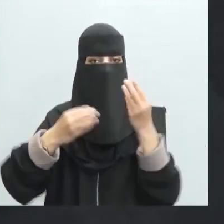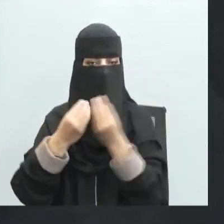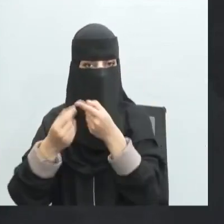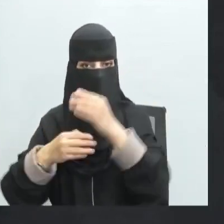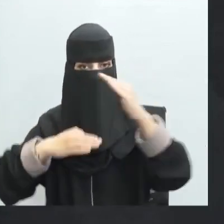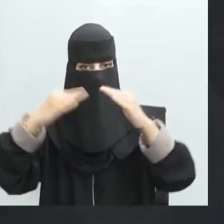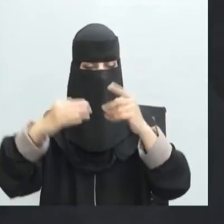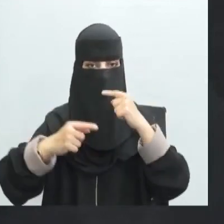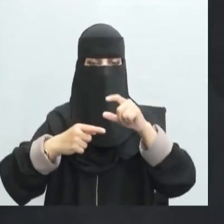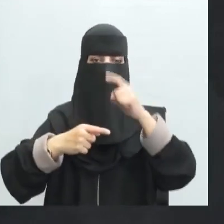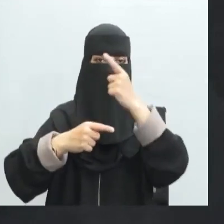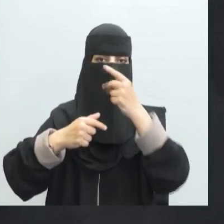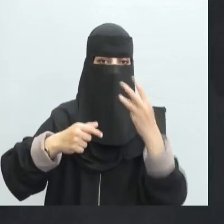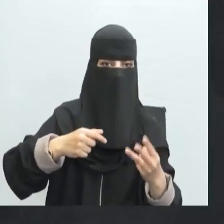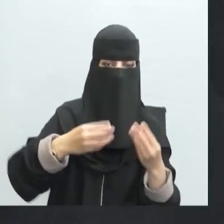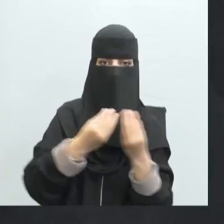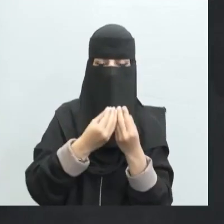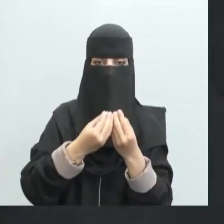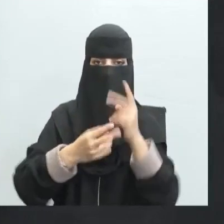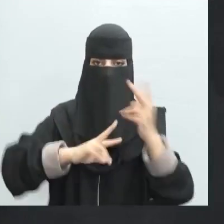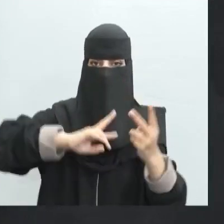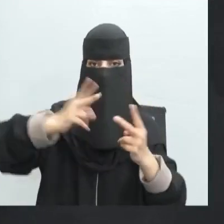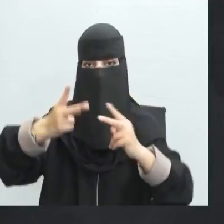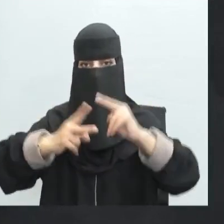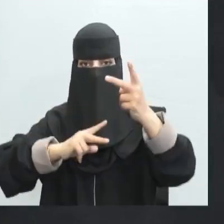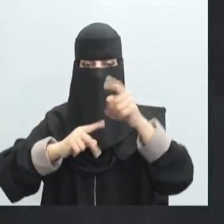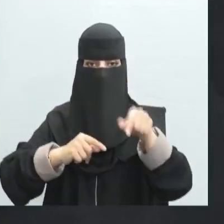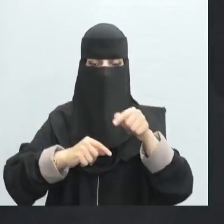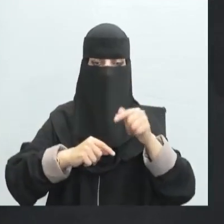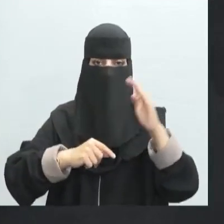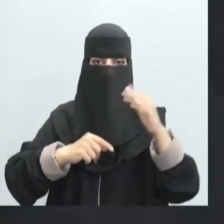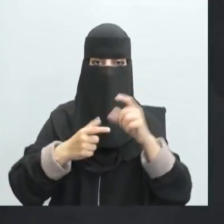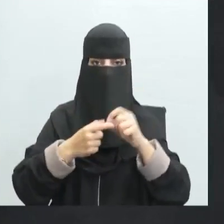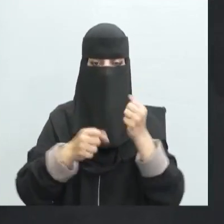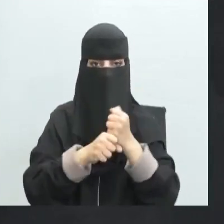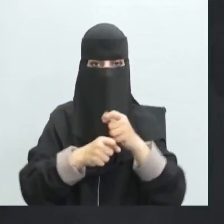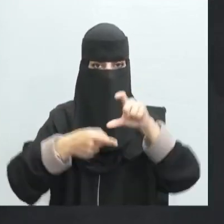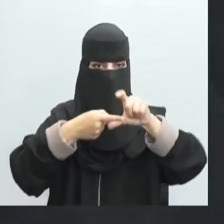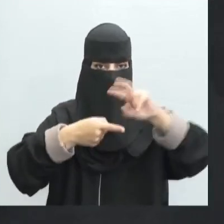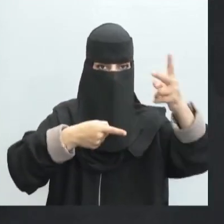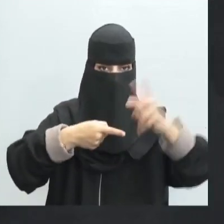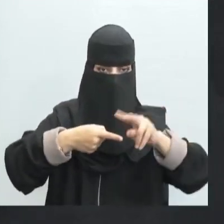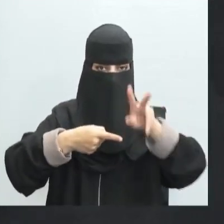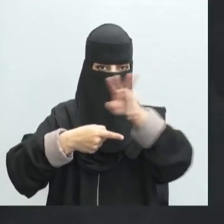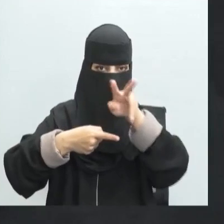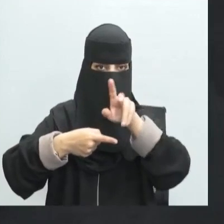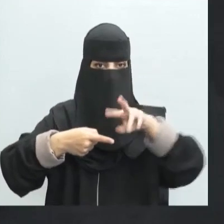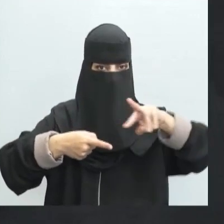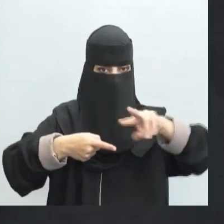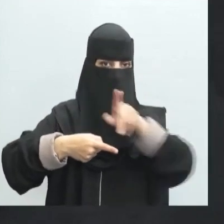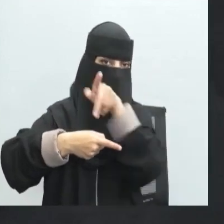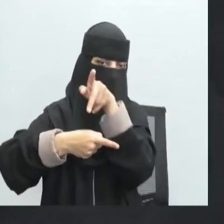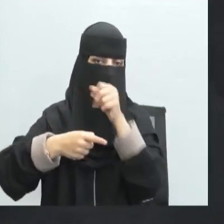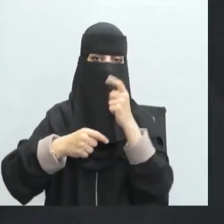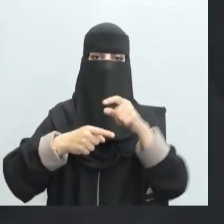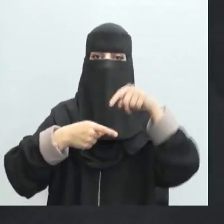بيعطيني لو قسمت الاول على الثالث كل واحد من هذه او كل عمليه قسمه ما بين الاضلاع راح تعطيني داله